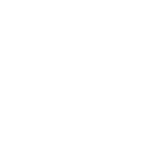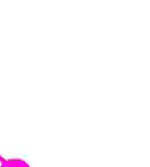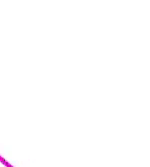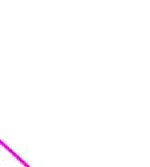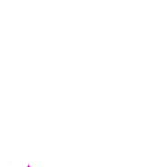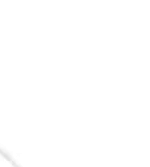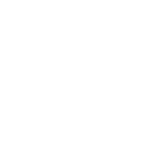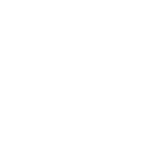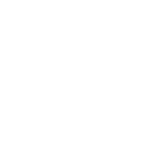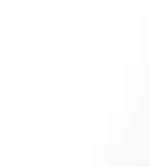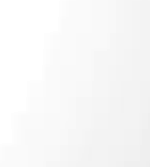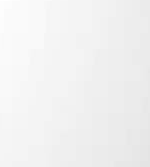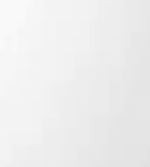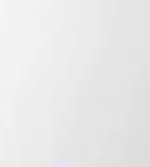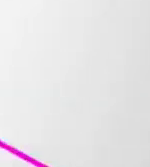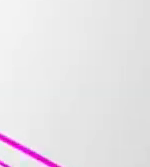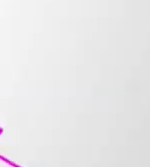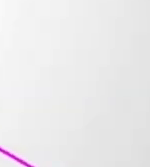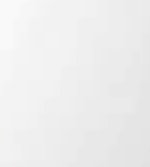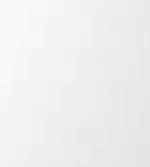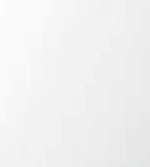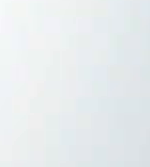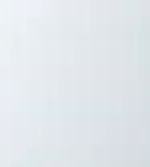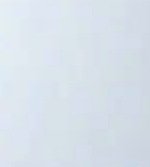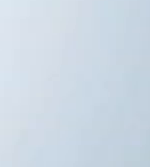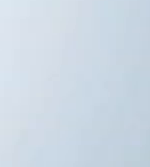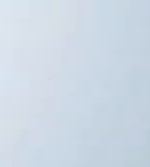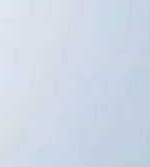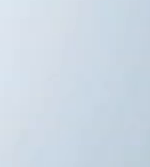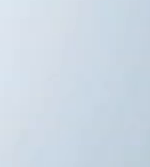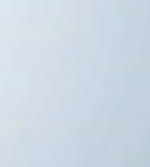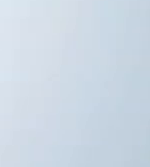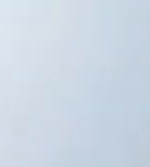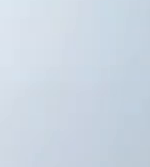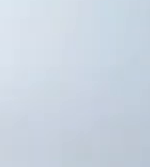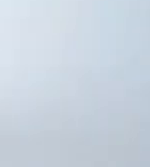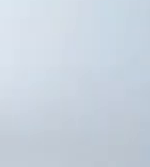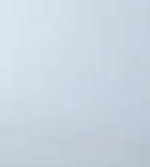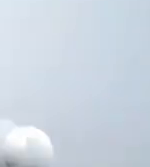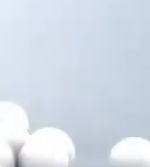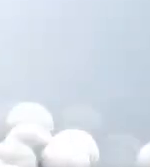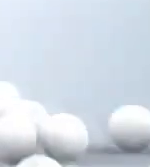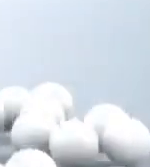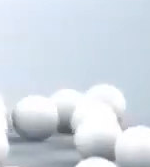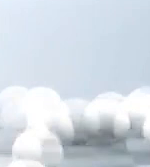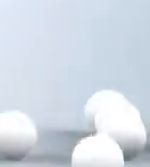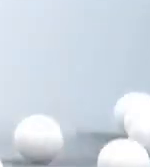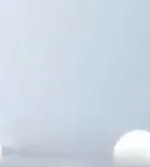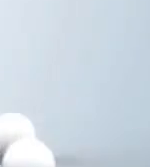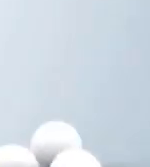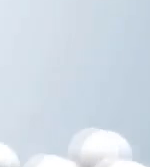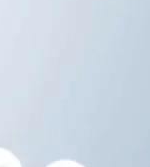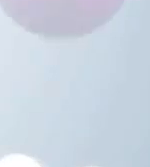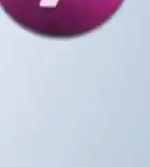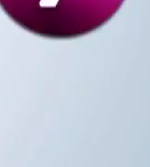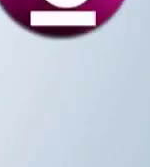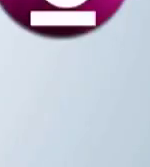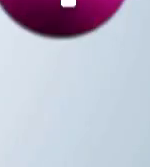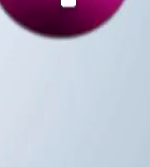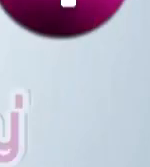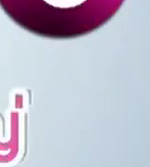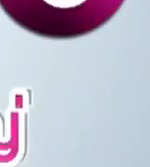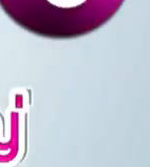คม ทีละเล็กทีละน้อยค่อยค่อยเป็นค่อยค่อยไปจ